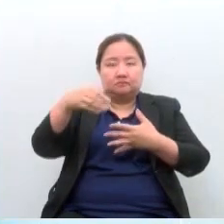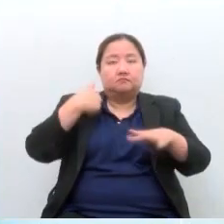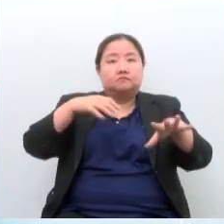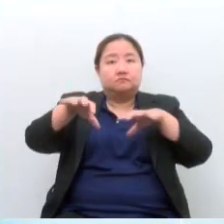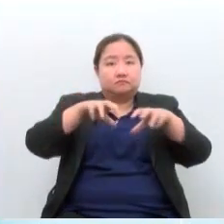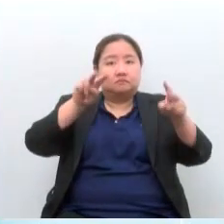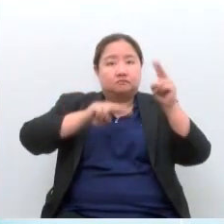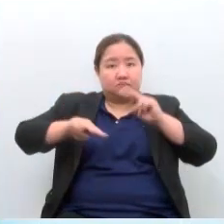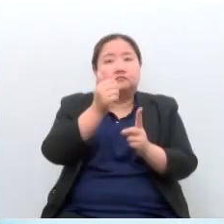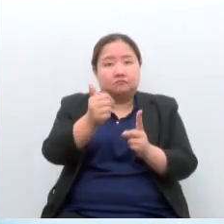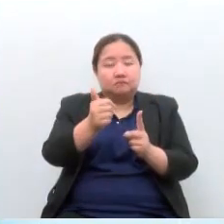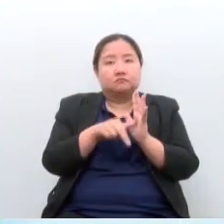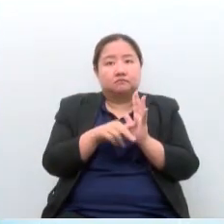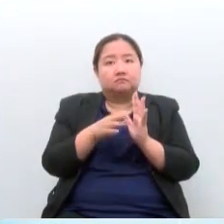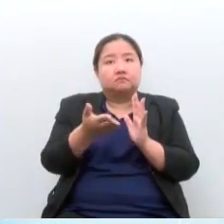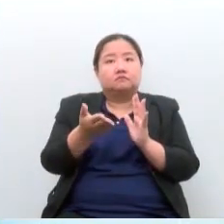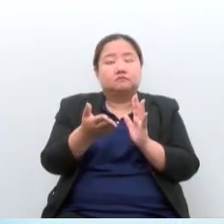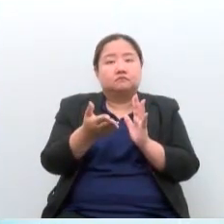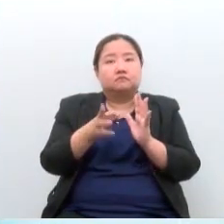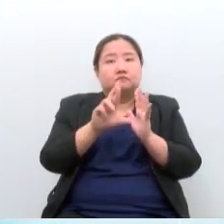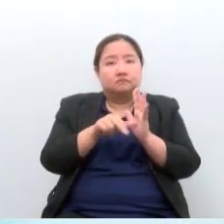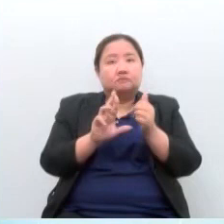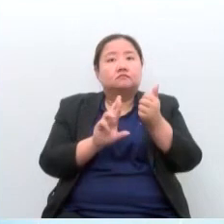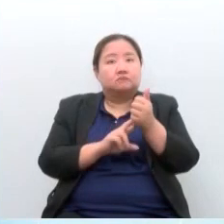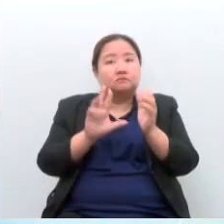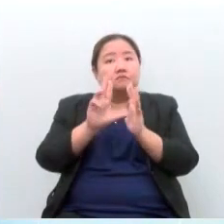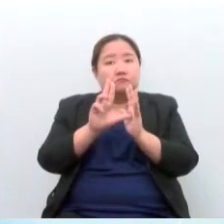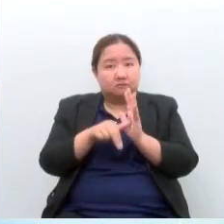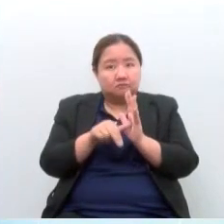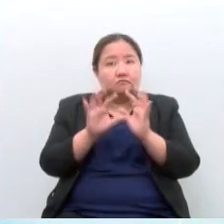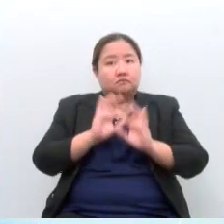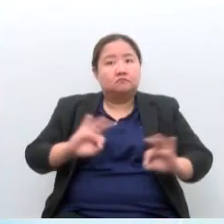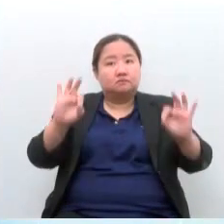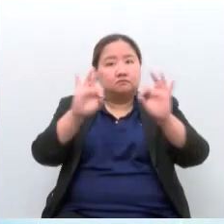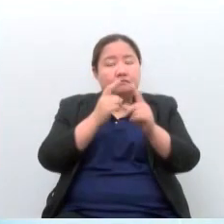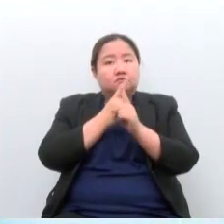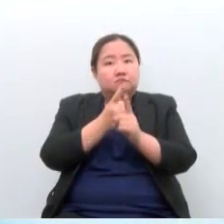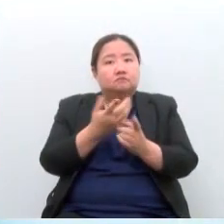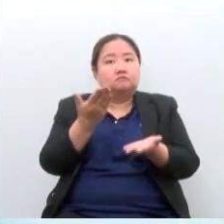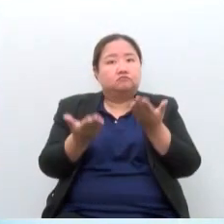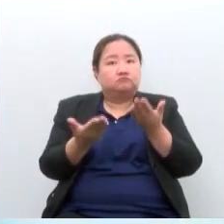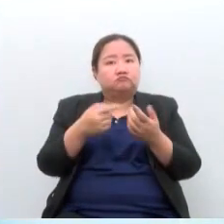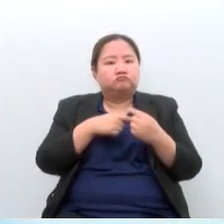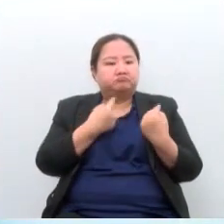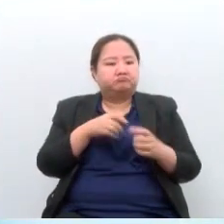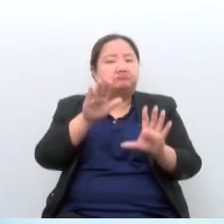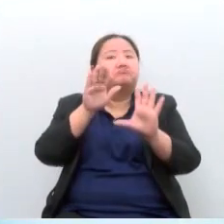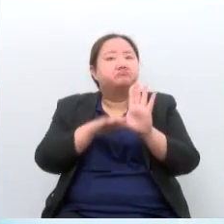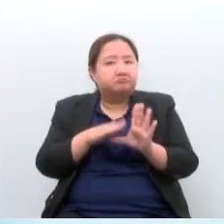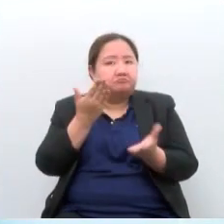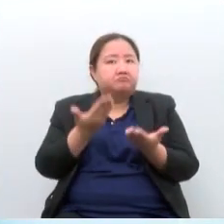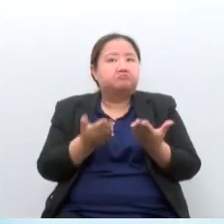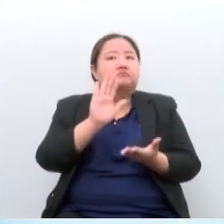บริบทของเขตพื้นที่นะครับท่านเลขากับท่านรองเลขาย้ำแล้วนะครับว่าให้เป็นไปตามความสมัครใจของธุรการโรง